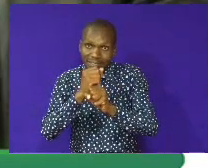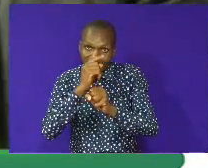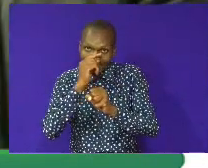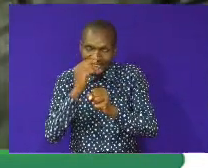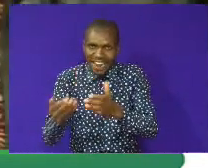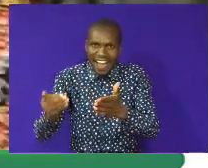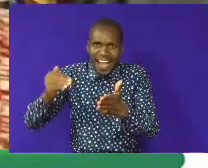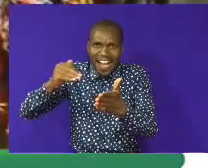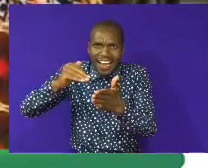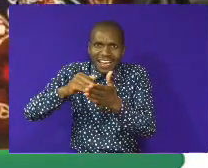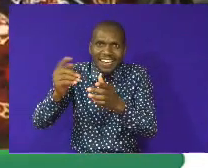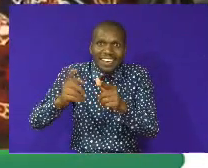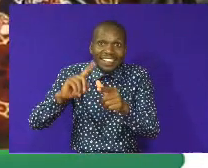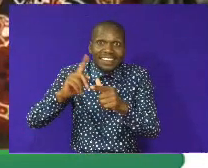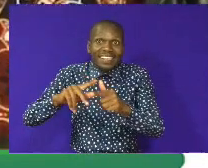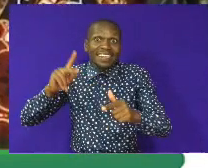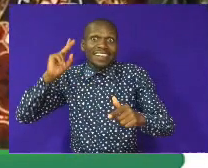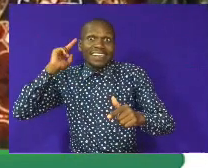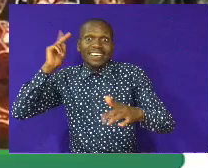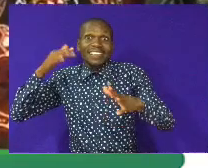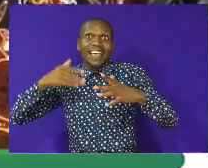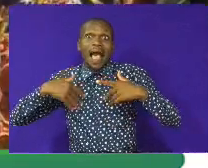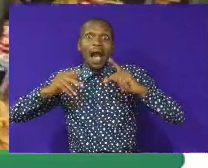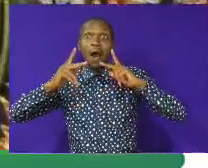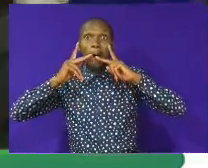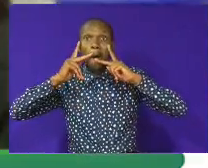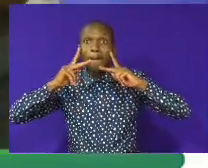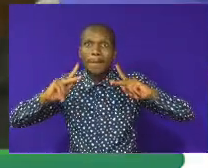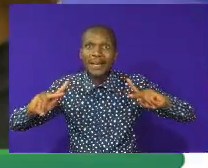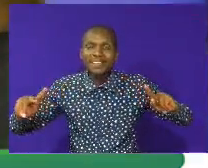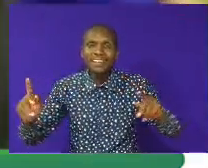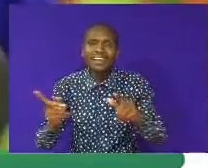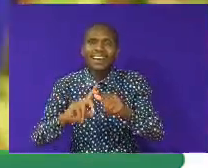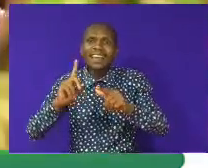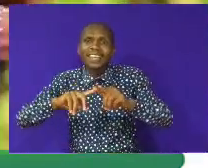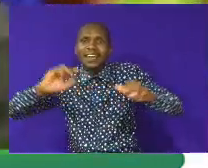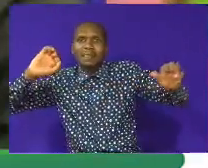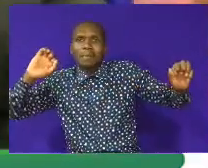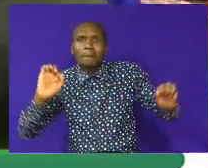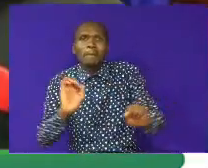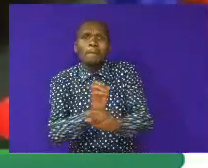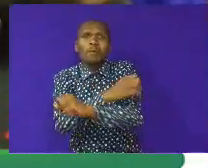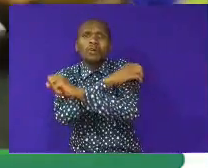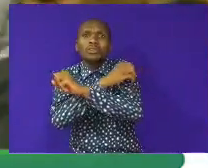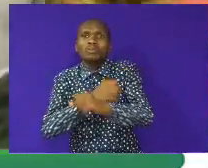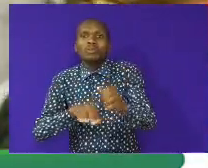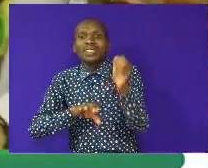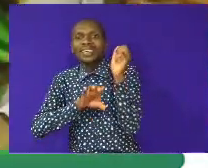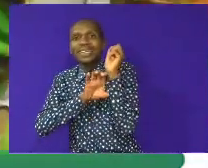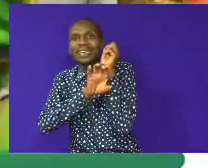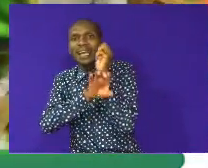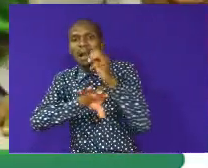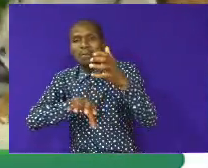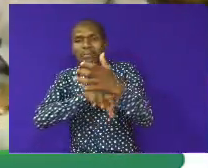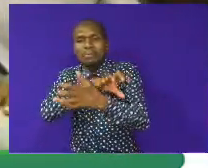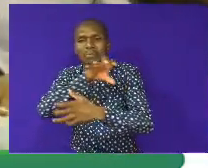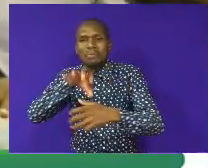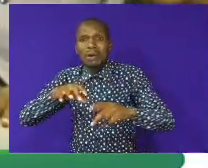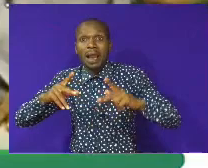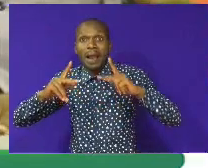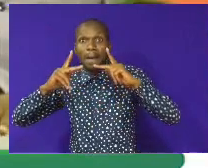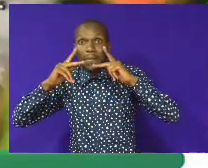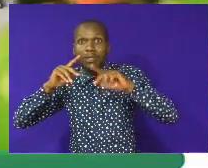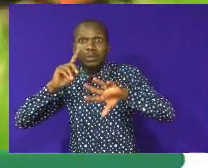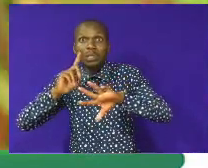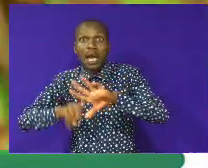ni gobate bagusi ni go ebwate omorembe na igo tibali go chigwancha omorembe ensi ya Kenya ya twalire go chigoturubani gwa engaki